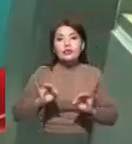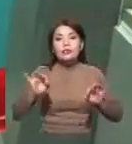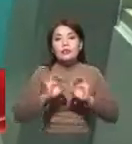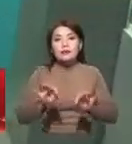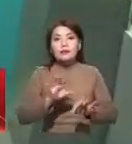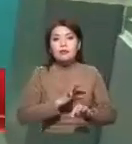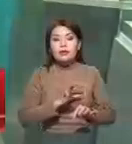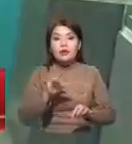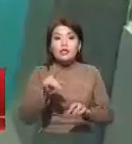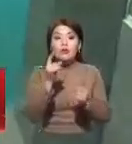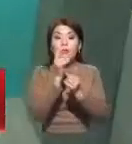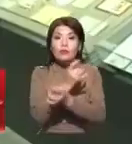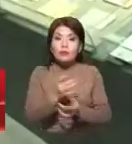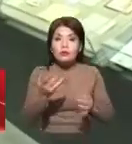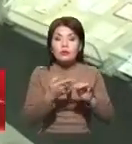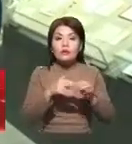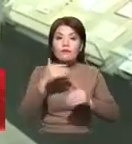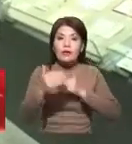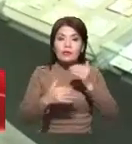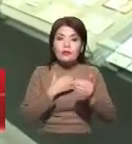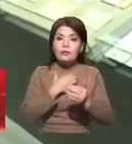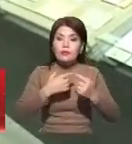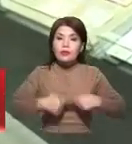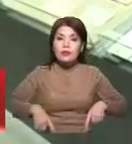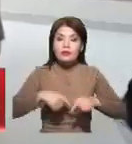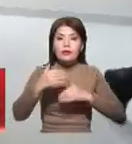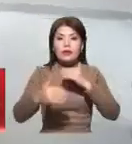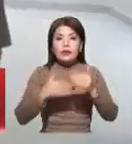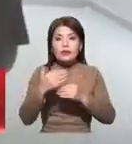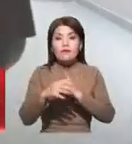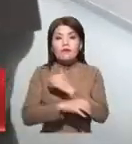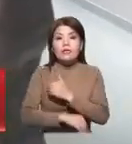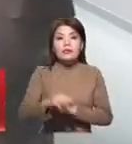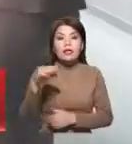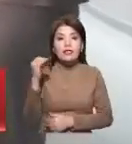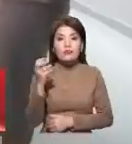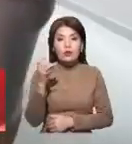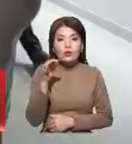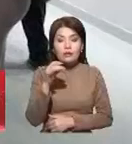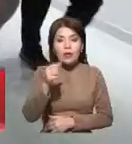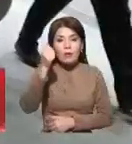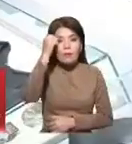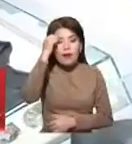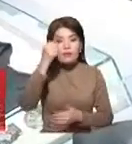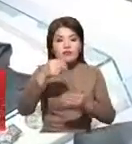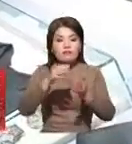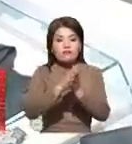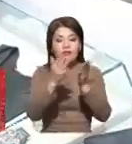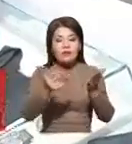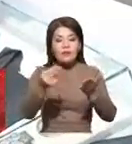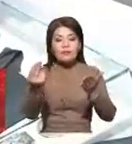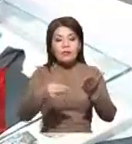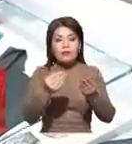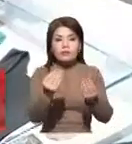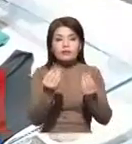что такие культурные объекты важны для развития общества. В завершение Касым-Жомарт Токаев оставил памятную запись в книге почетных гостей, а